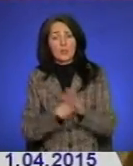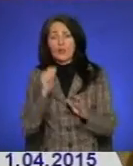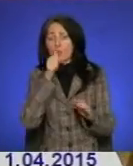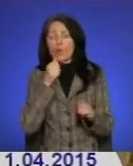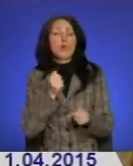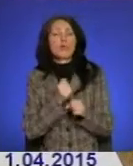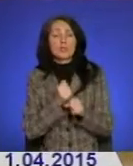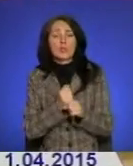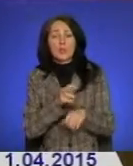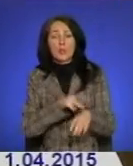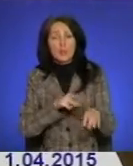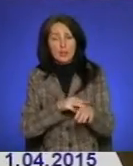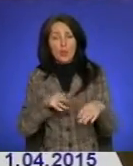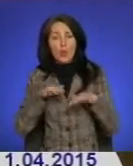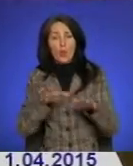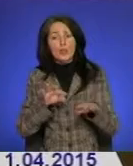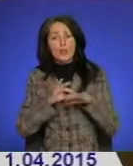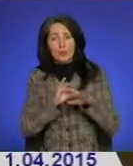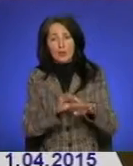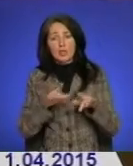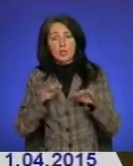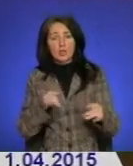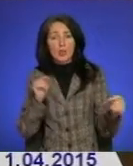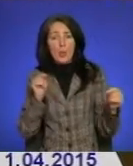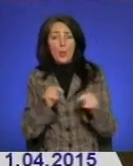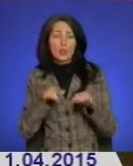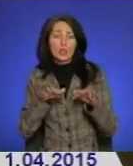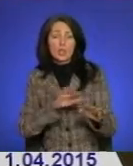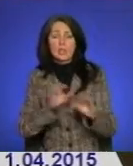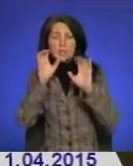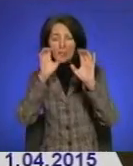економічною злочинністю у ході проведення заходів із протидії незаконному